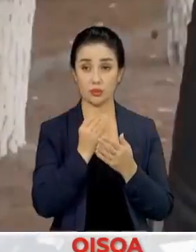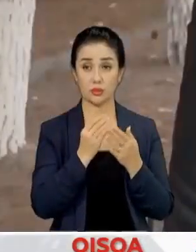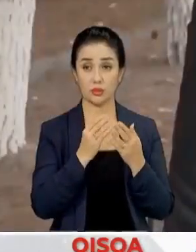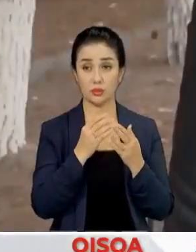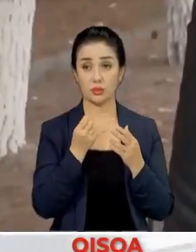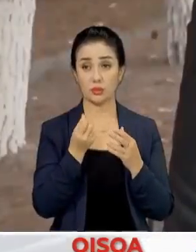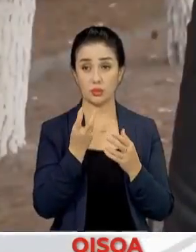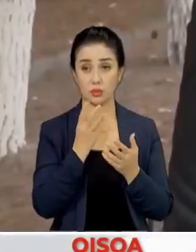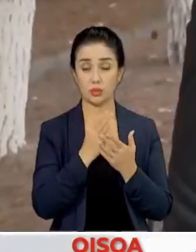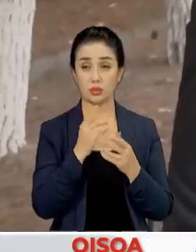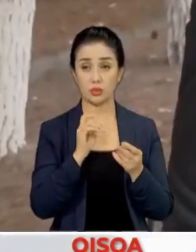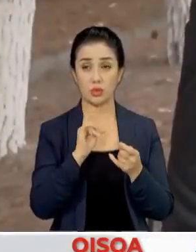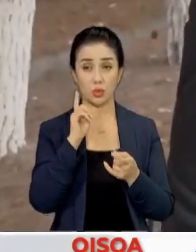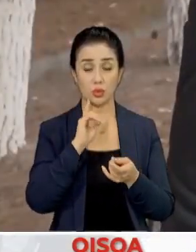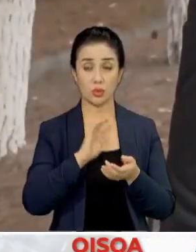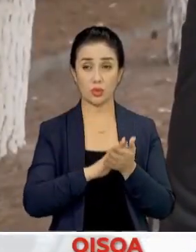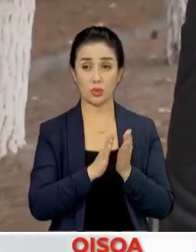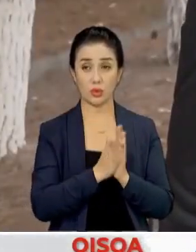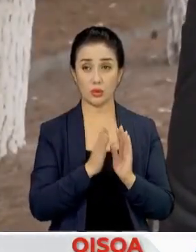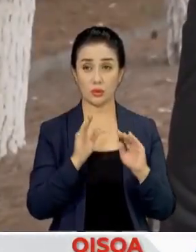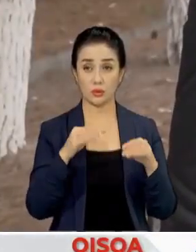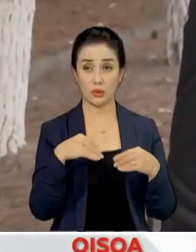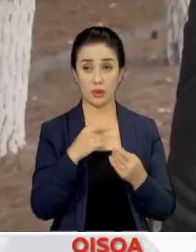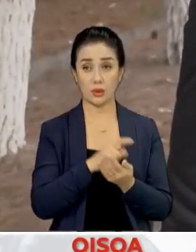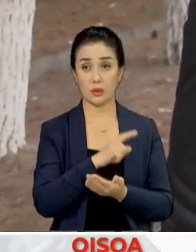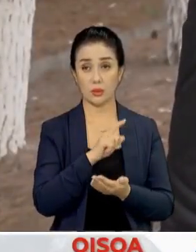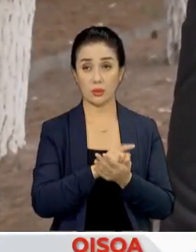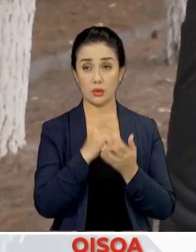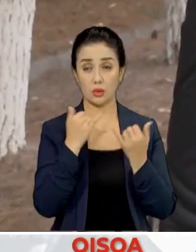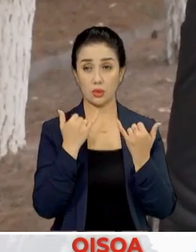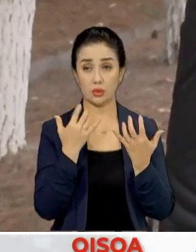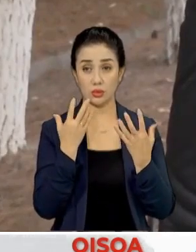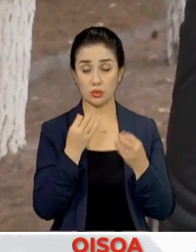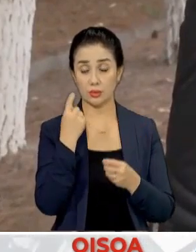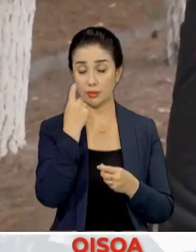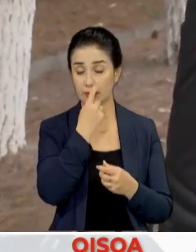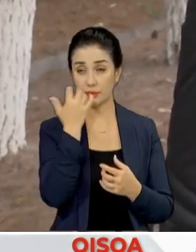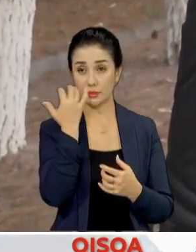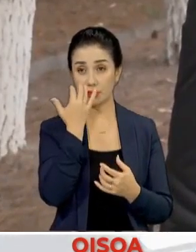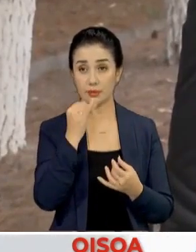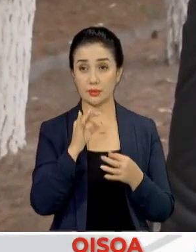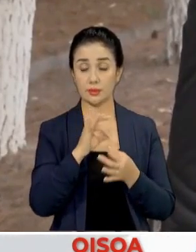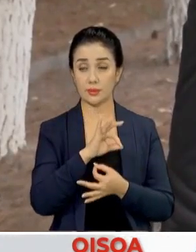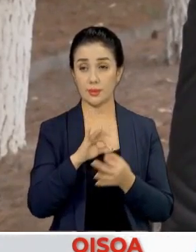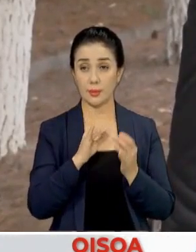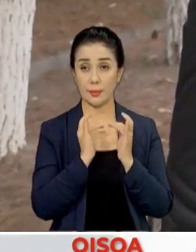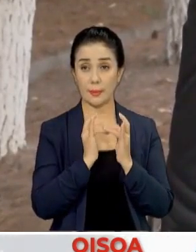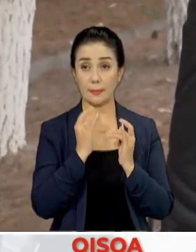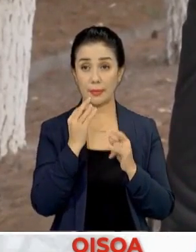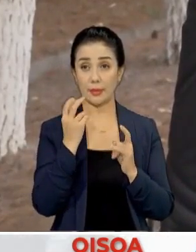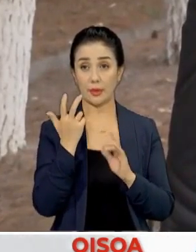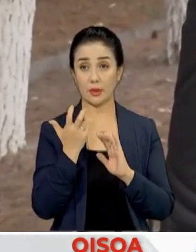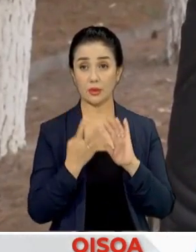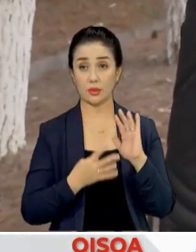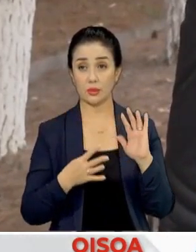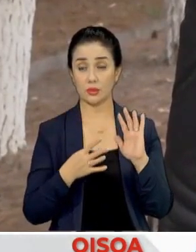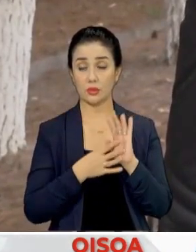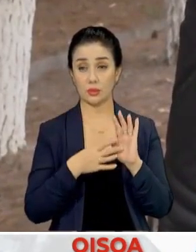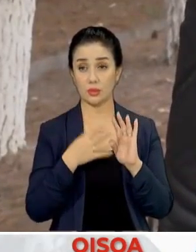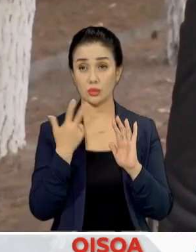qulaylikni taqdim qildi, to'g'rimi? Albatta, hozirgi kunda ko'z ojizlar maktab internatimizda 339